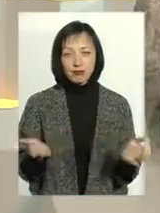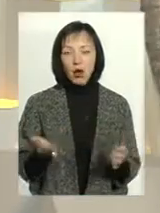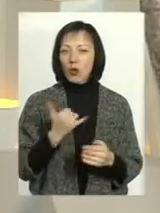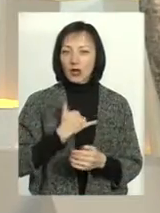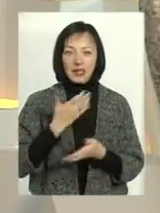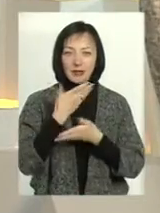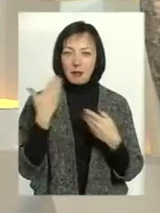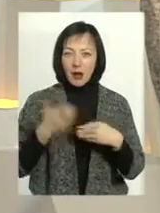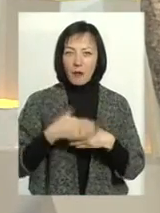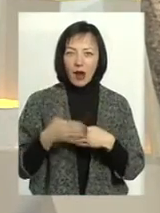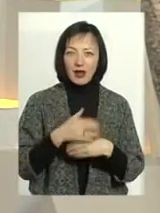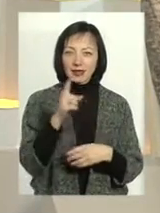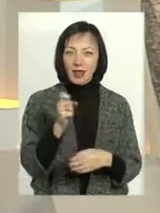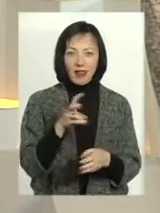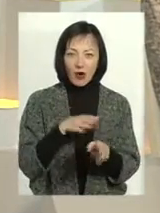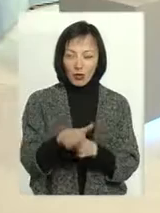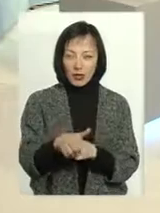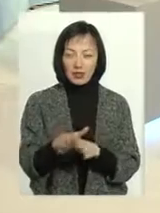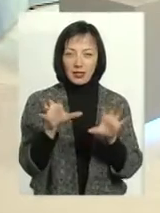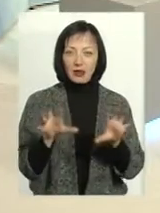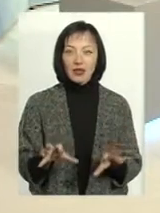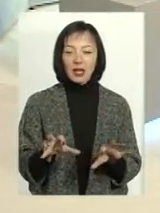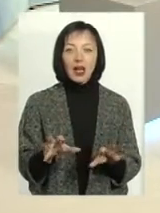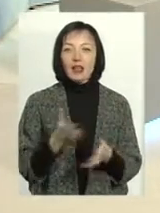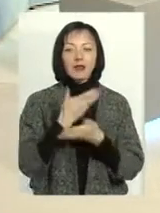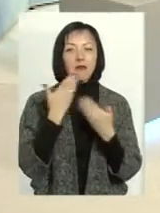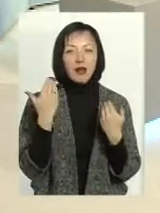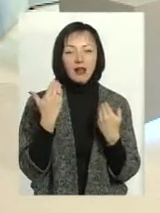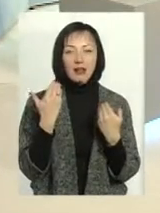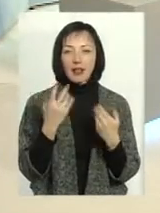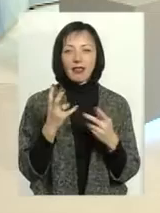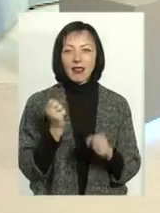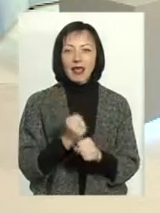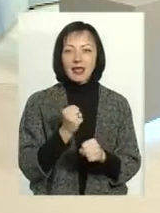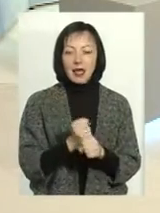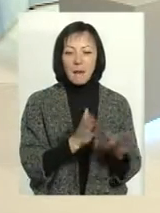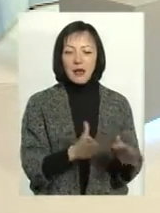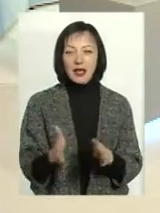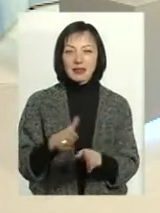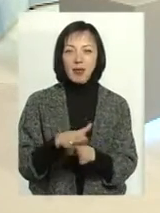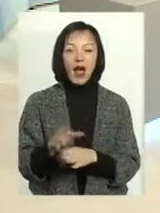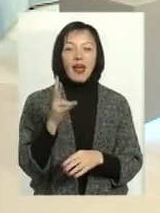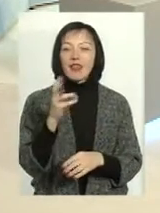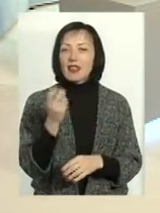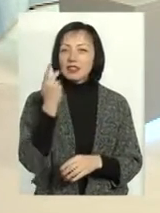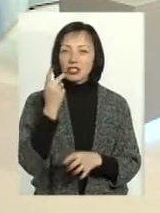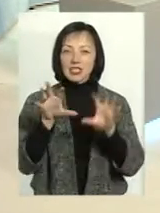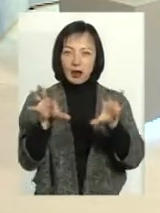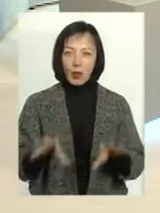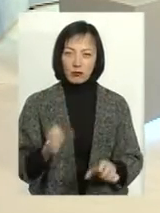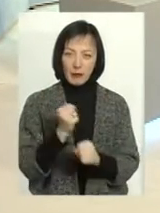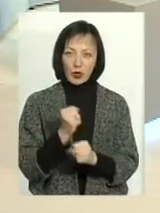немає покарання за невиконання закону? Ні, так не можна сказати, що немає. Не діє механізм виконання? Не завжди закон